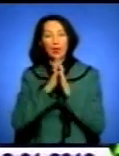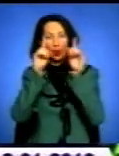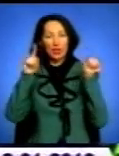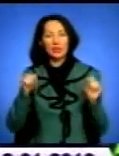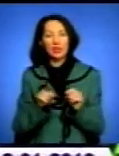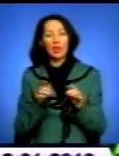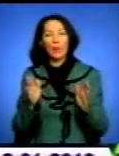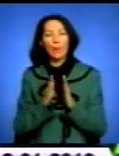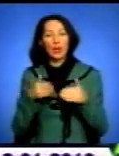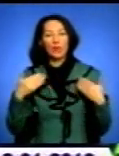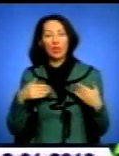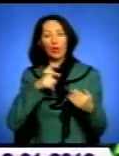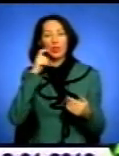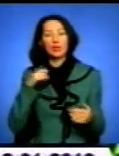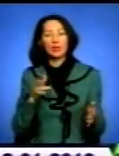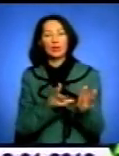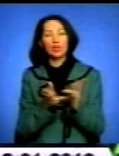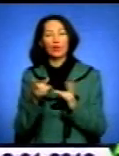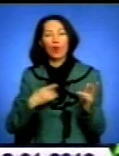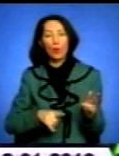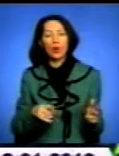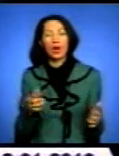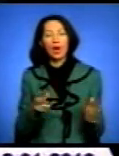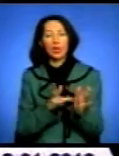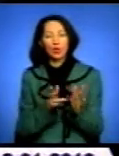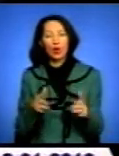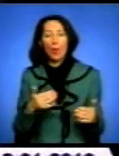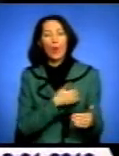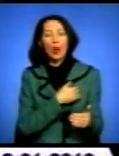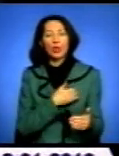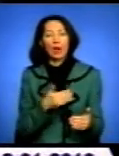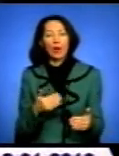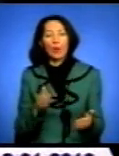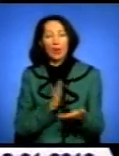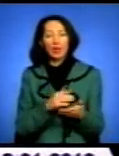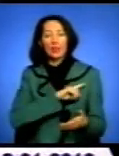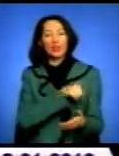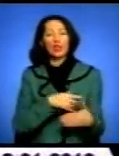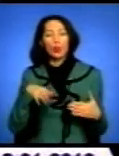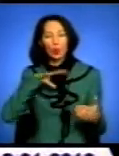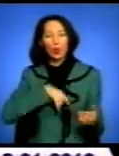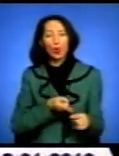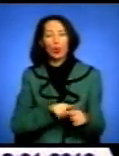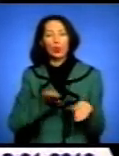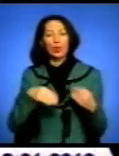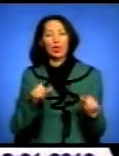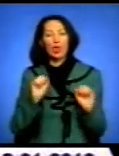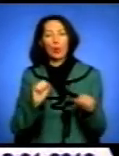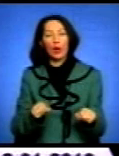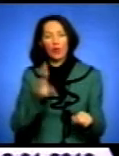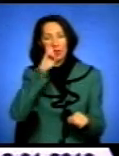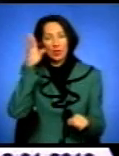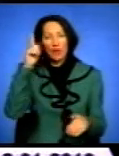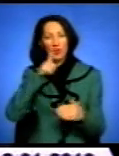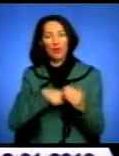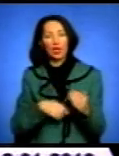Побажав тримати силу духу, яку дає православ'я. Я з великим задоволенням сьогодні